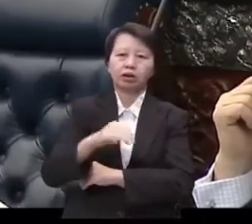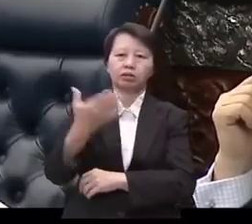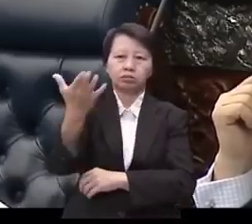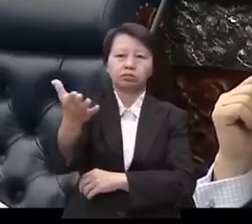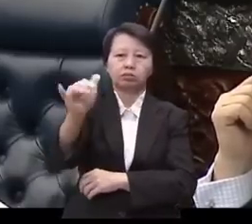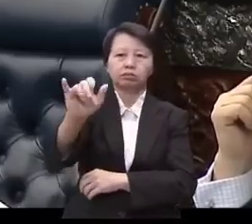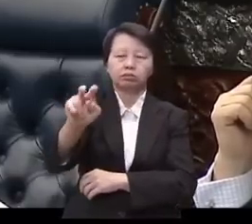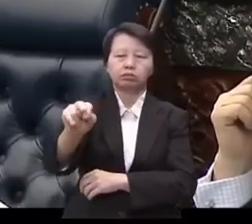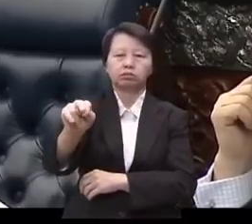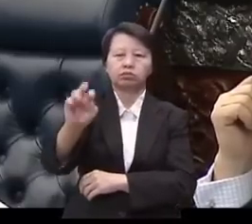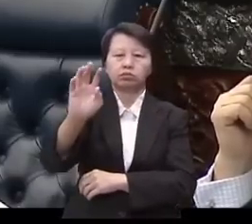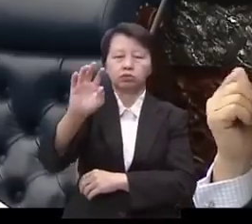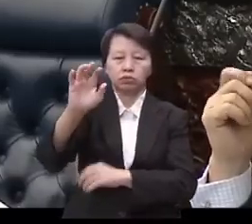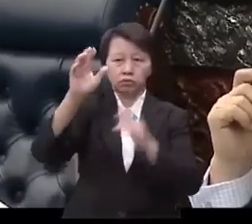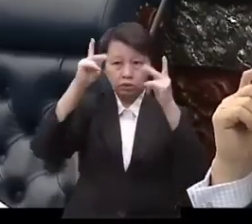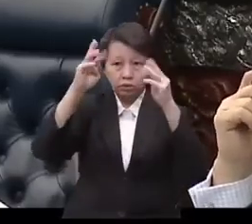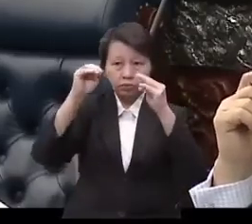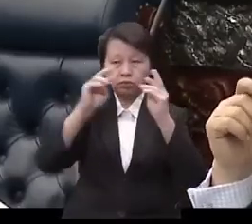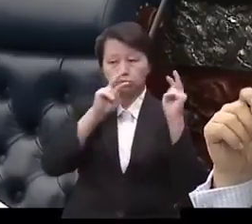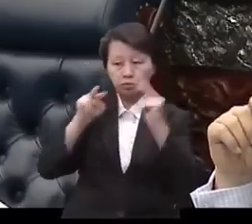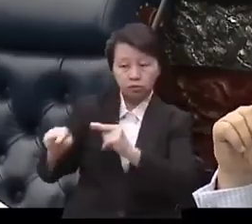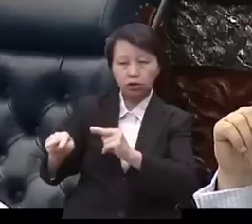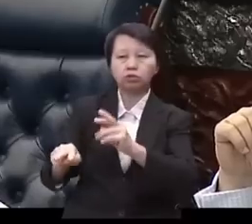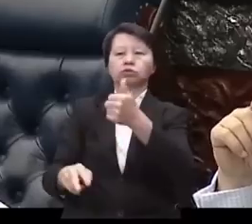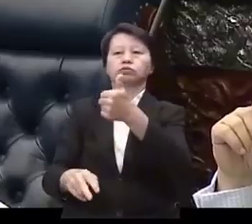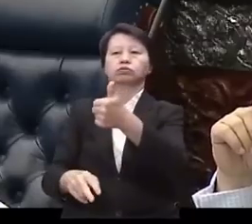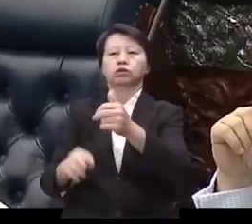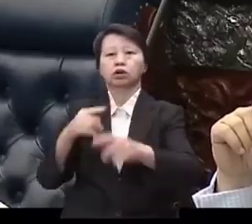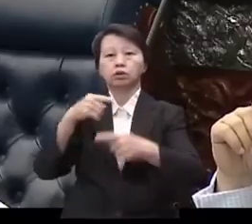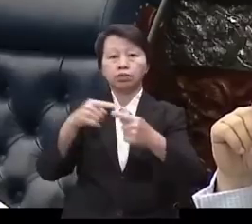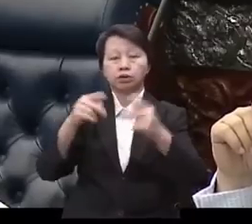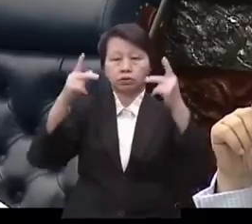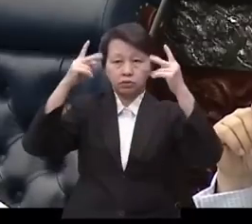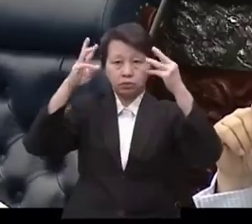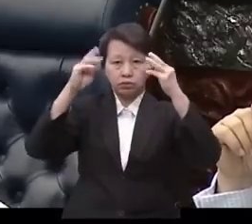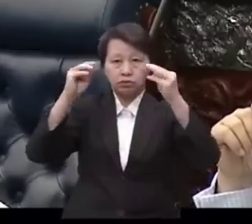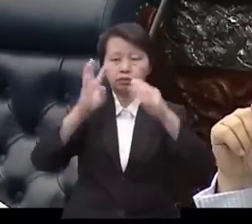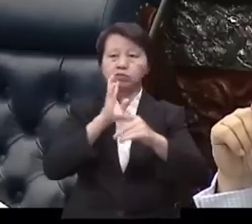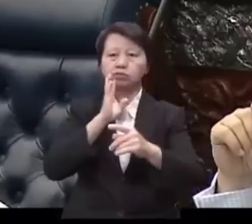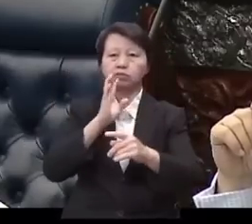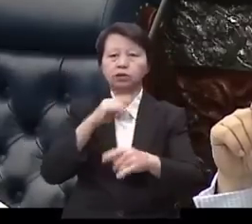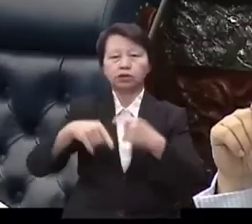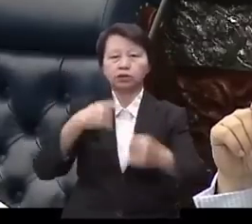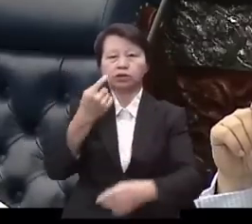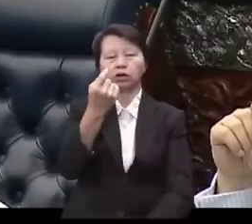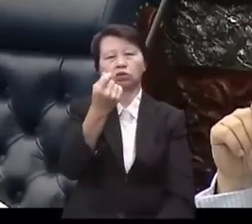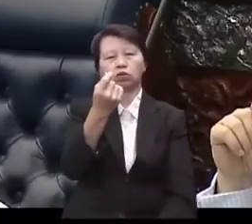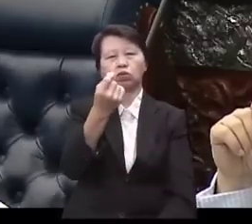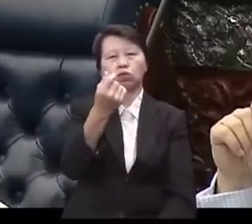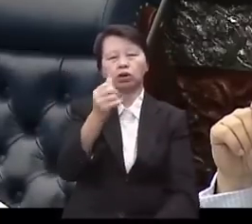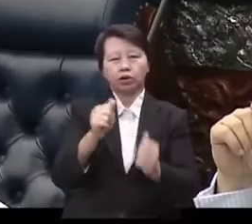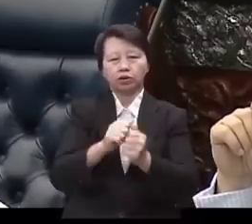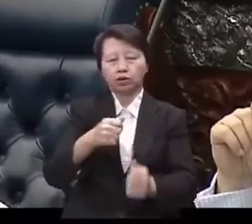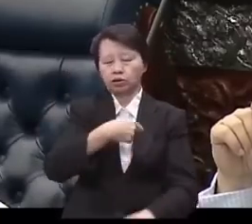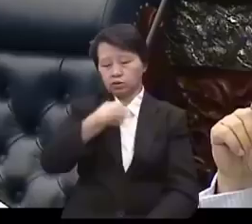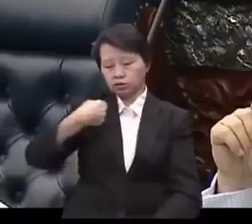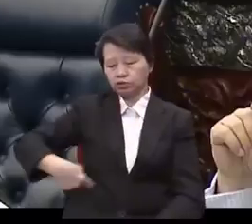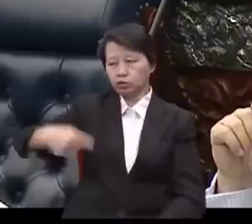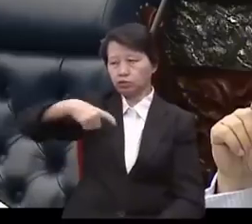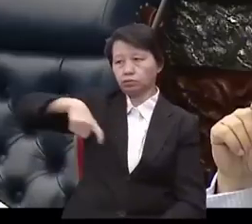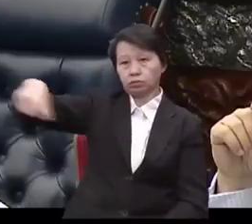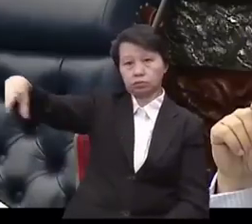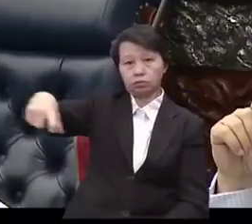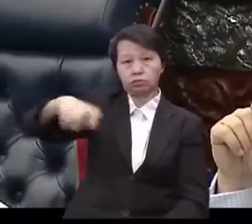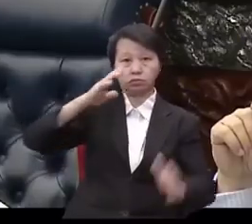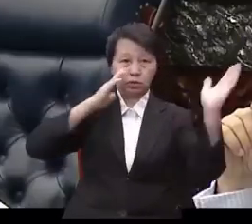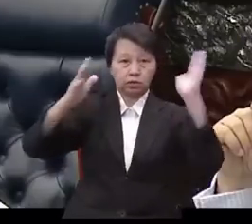perkara itu dilihat. Jadi soalan saya, apabila Yang Amat Berhormat sebut tadi, mata wang ya, dengan China, urus niaga dengan China. Dan kita